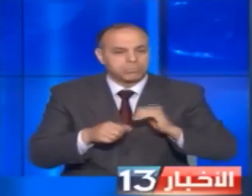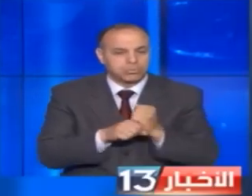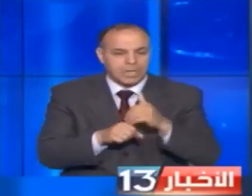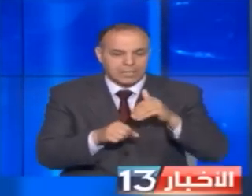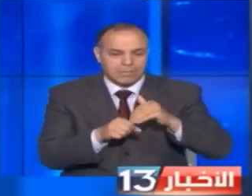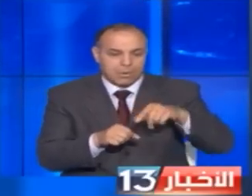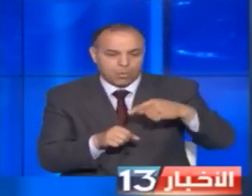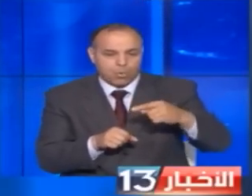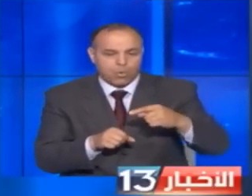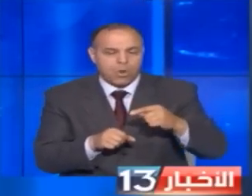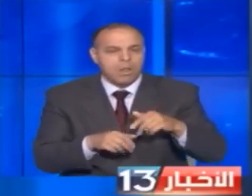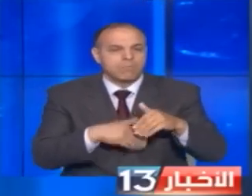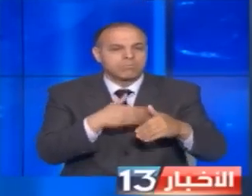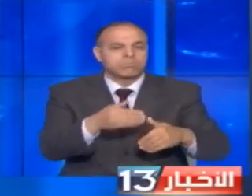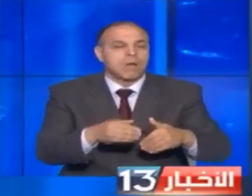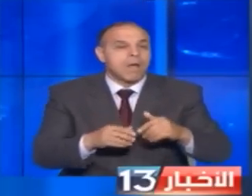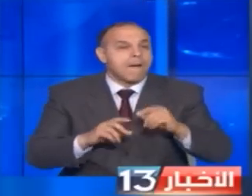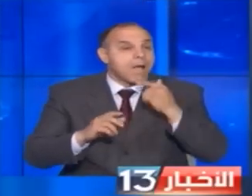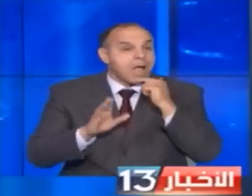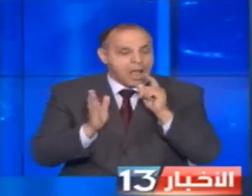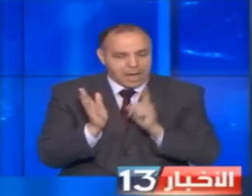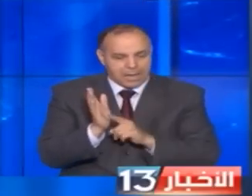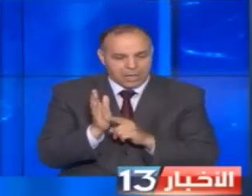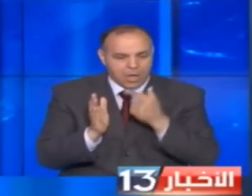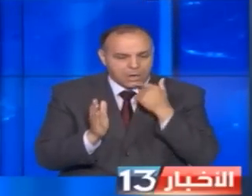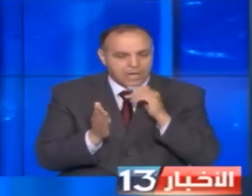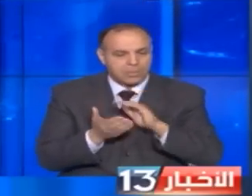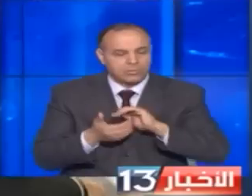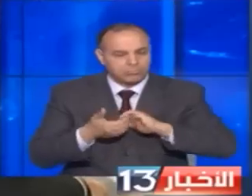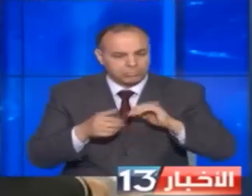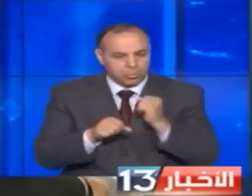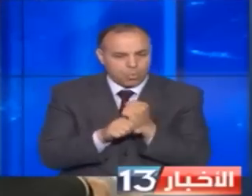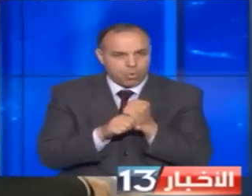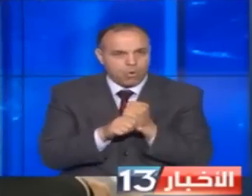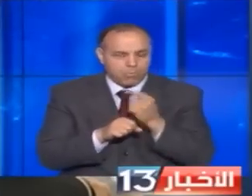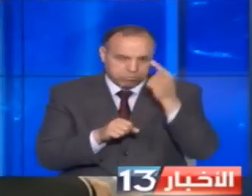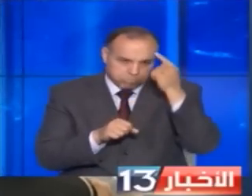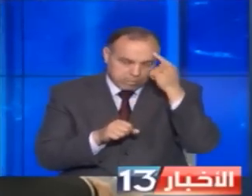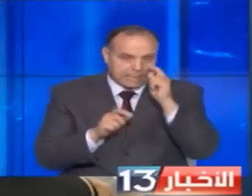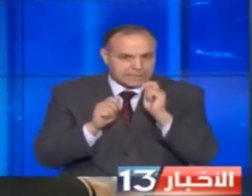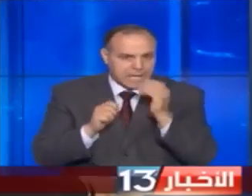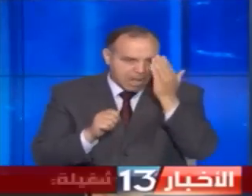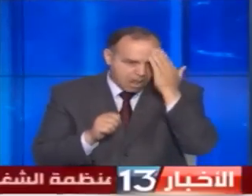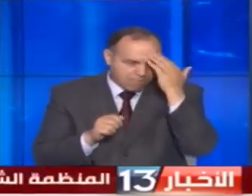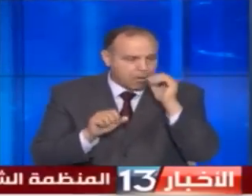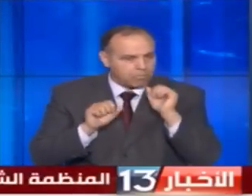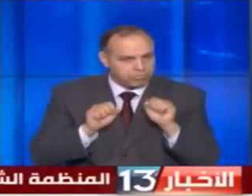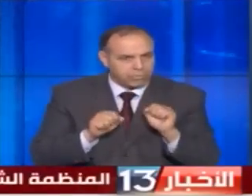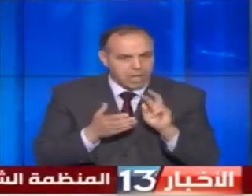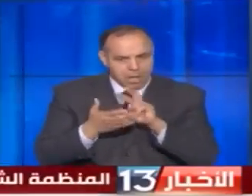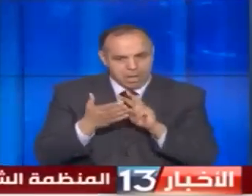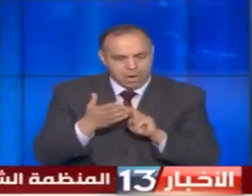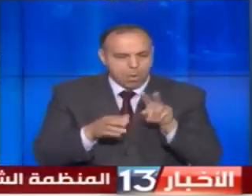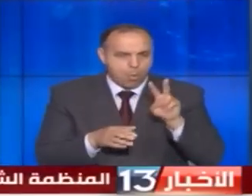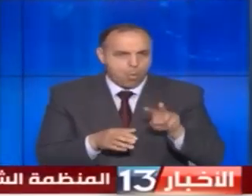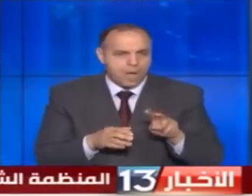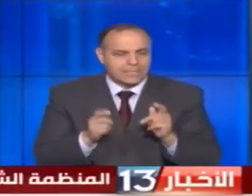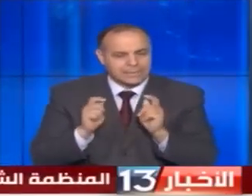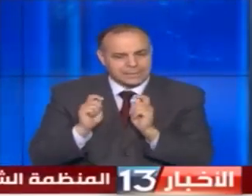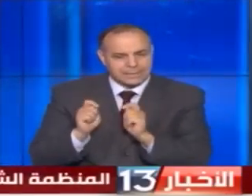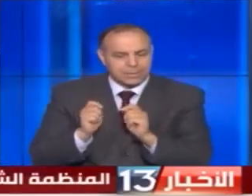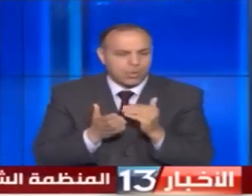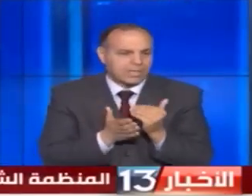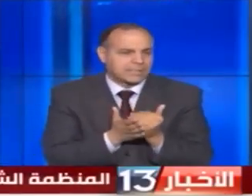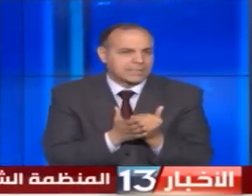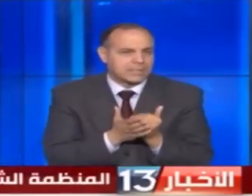المقبله والمسار الانتقالي اكد ان المنظمه لها من النضج السياسي ما يخول لها قراءه الواقع سياسيا واقتصاديا